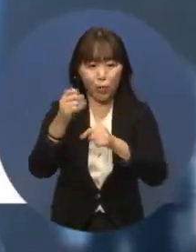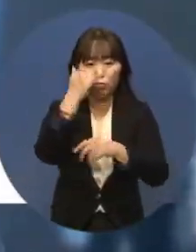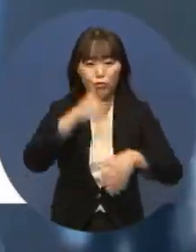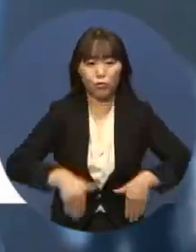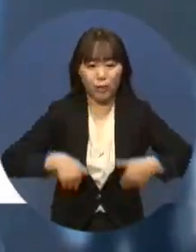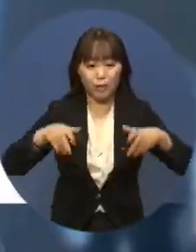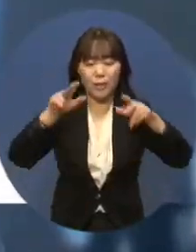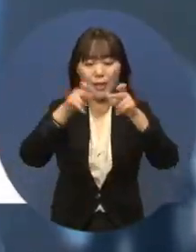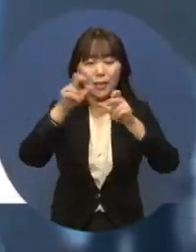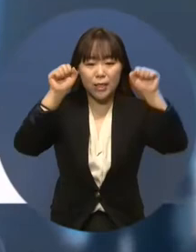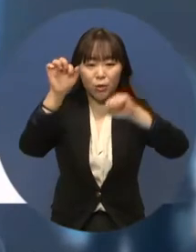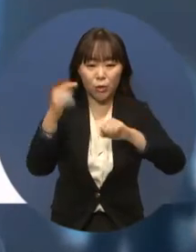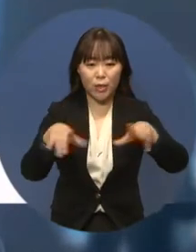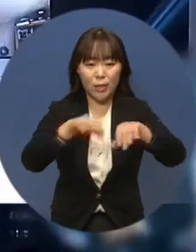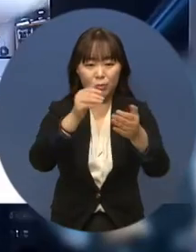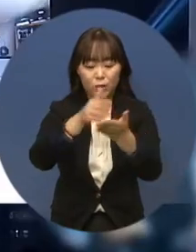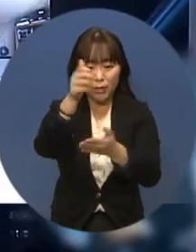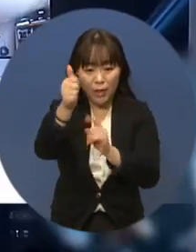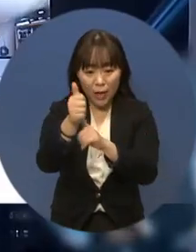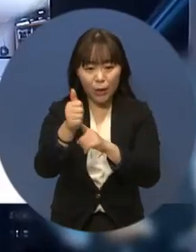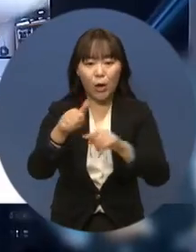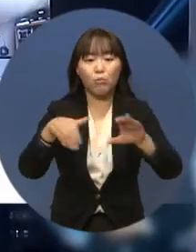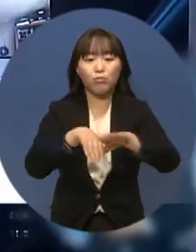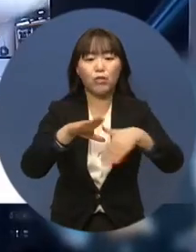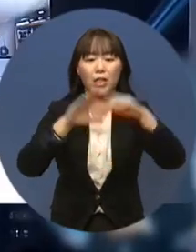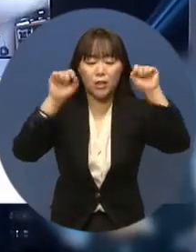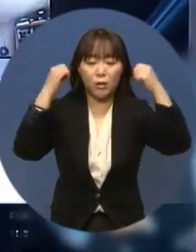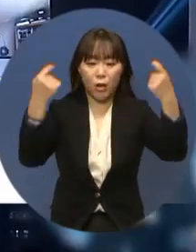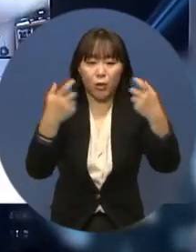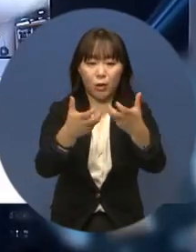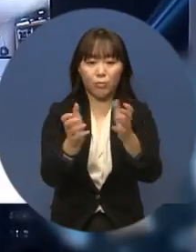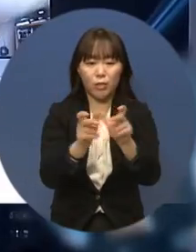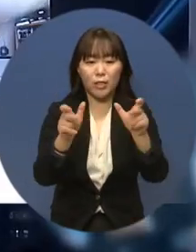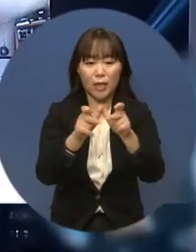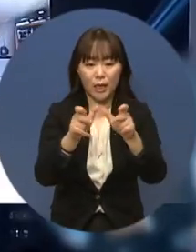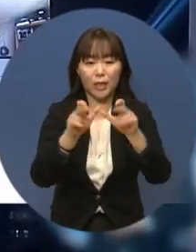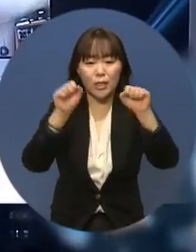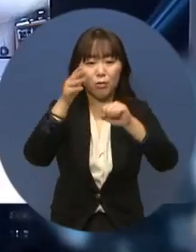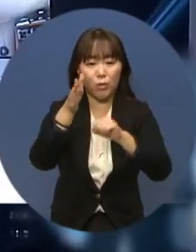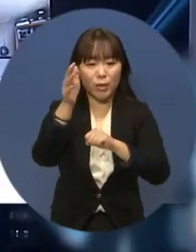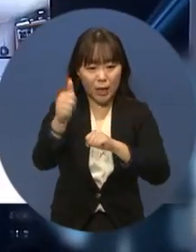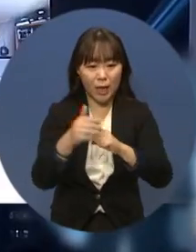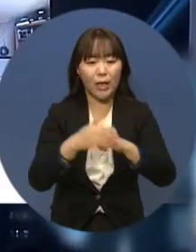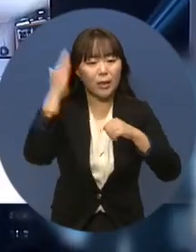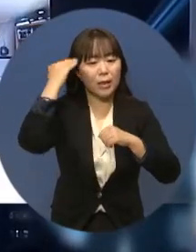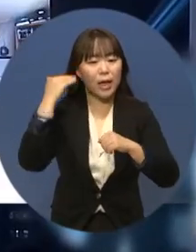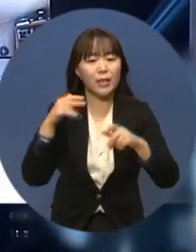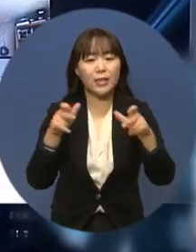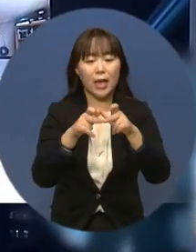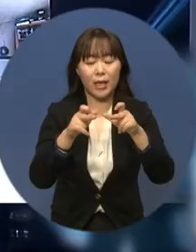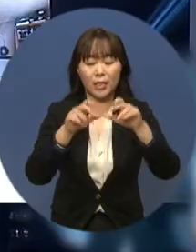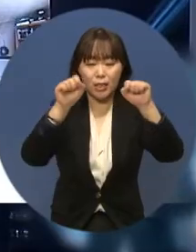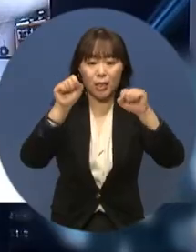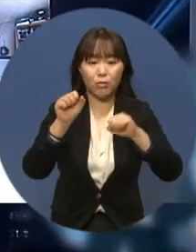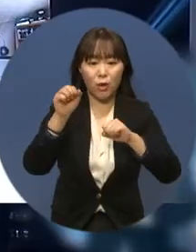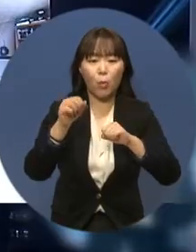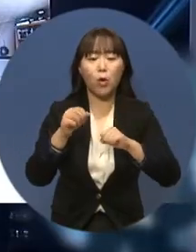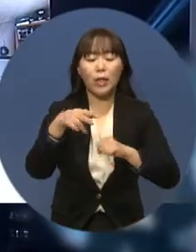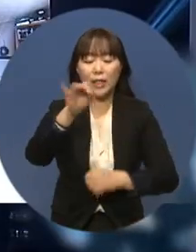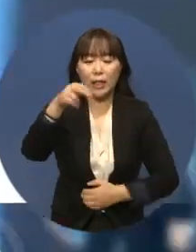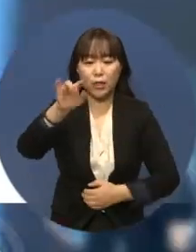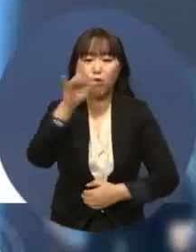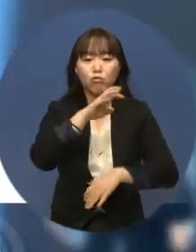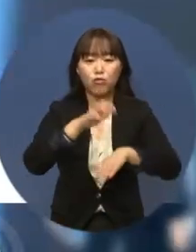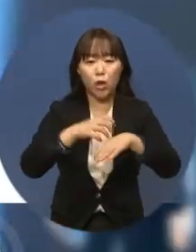충청남도 장애인체육회 사무처장, 문화체육관광부 장애인체육과장, 대한장애인체육회 2000 훈련원장 등을